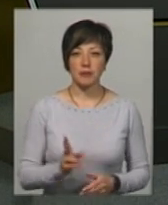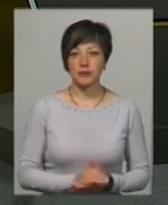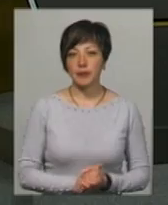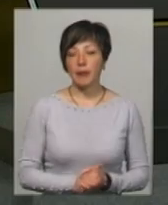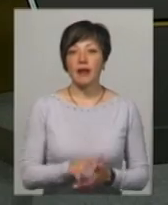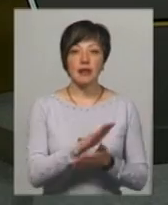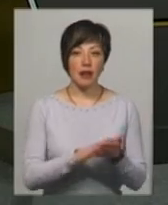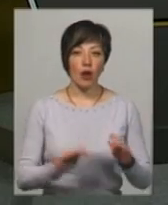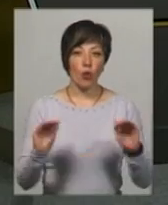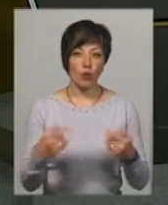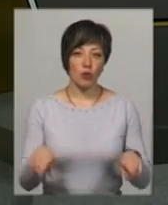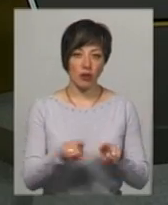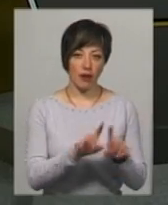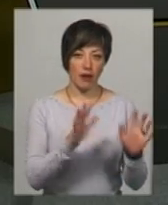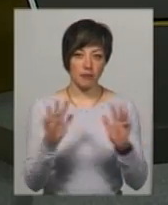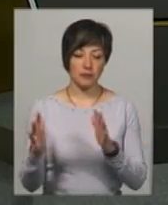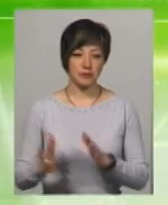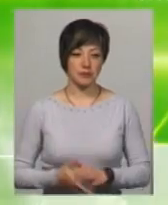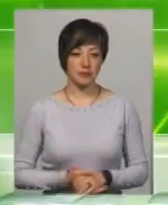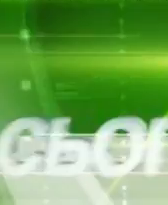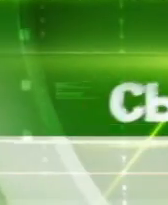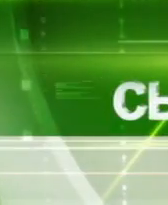Рибак. Далі коротко про таке.